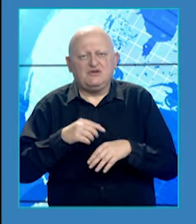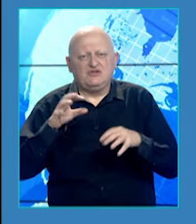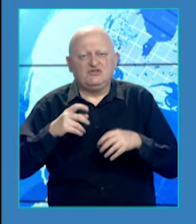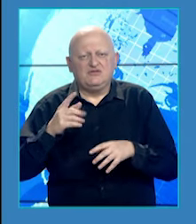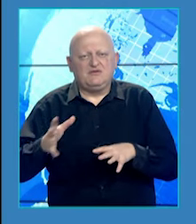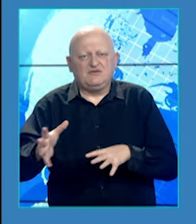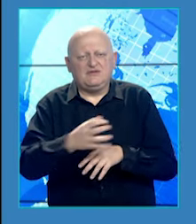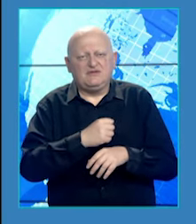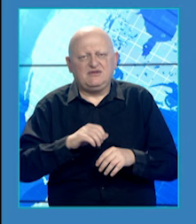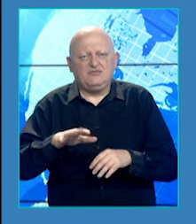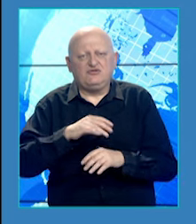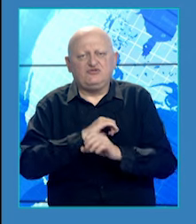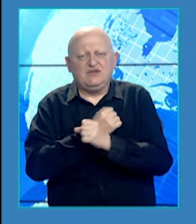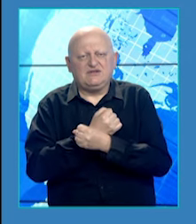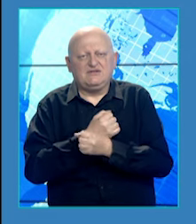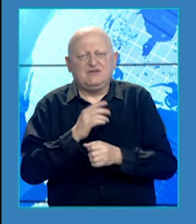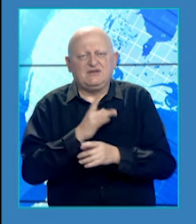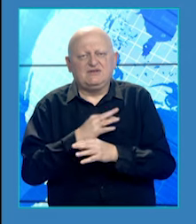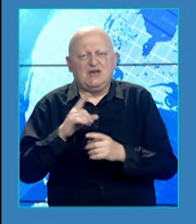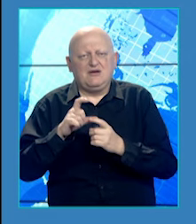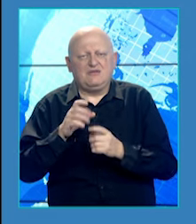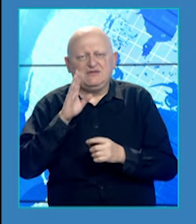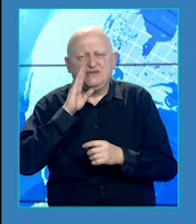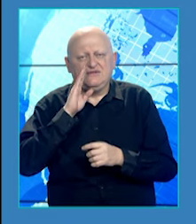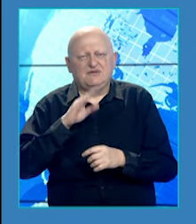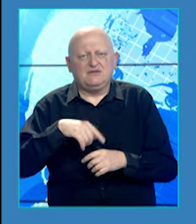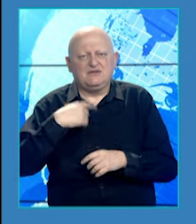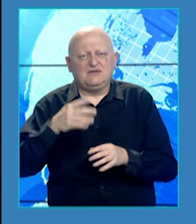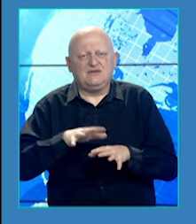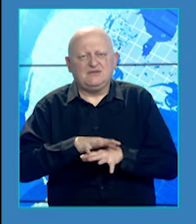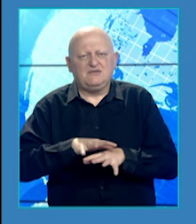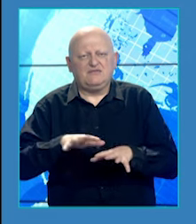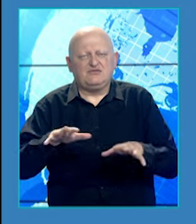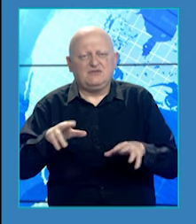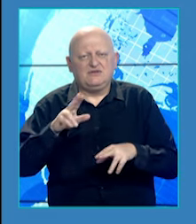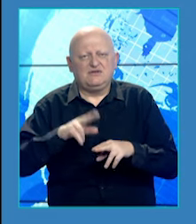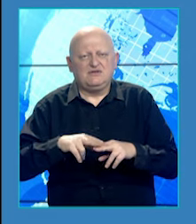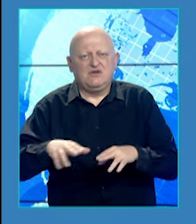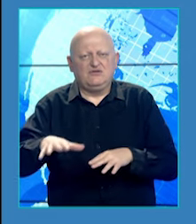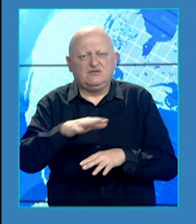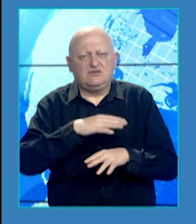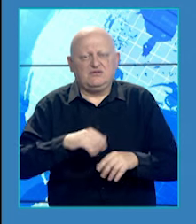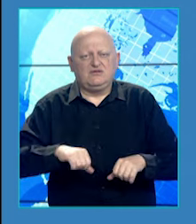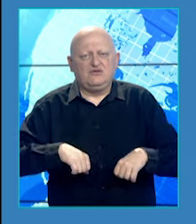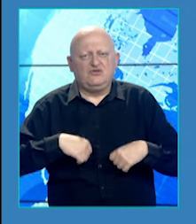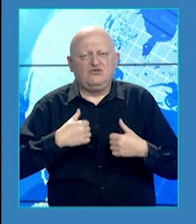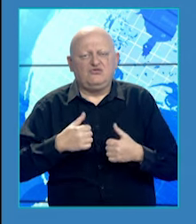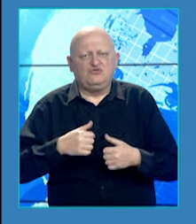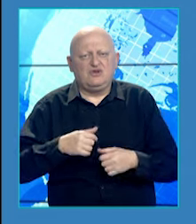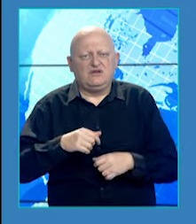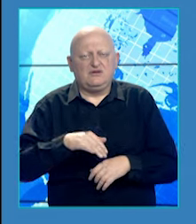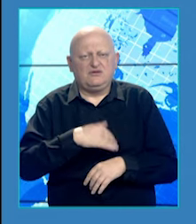satima kiša će prvo zahvatiti područje Hercegovine, zapad i sjever Bosne, te se postepeno proširiti na ostala